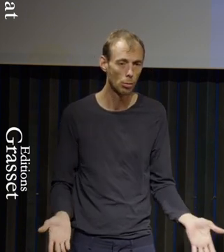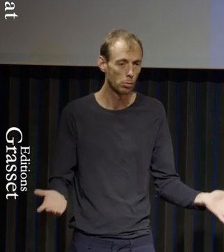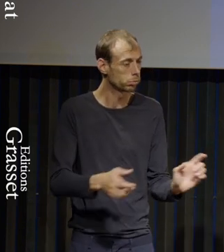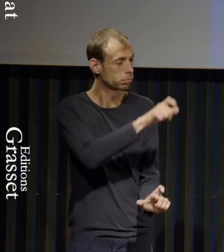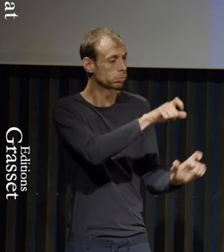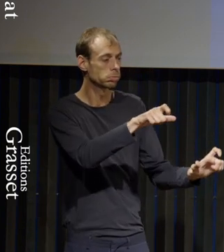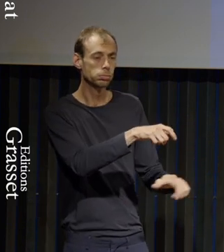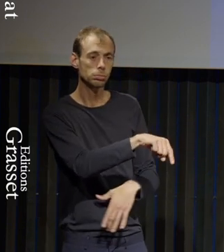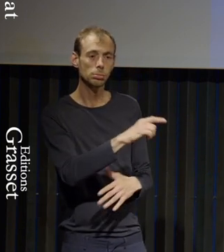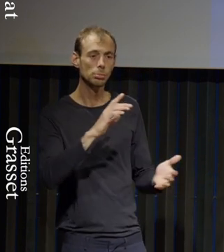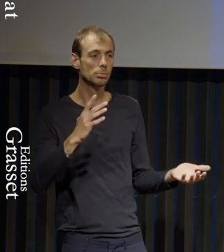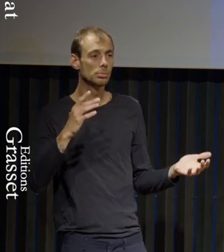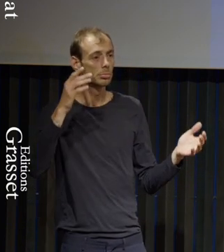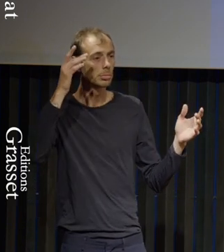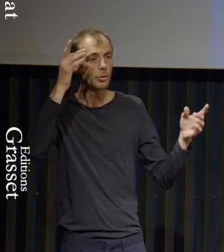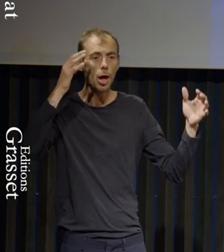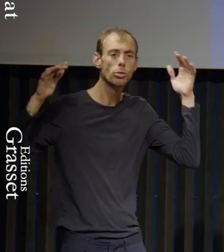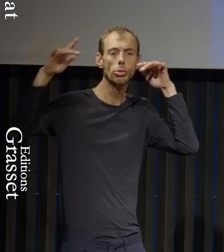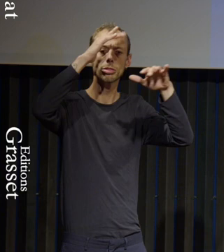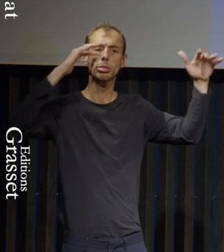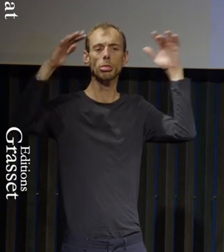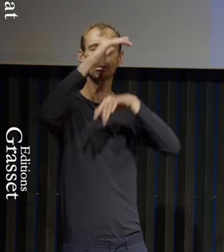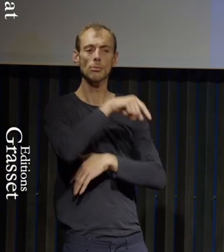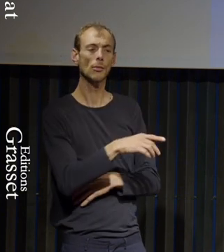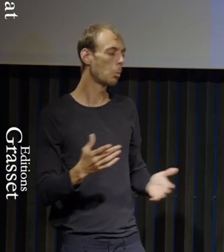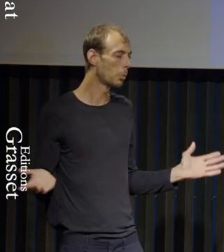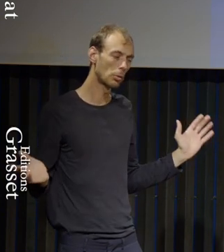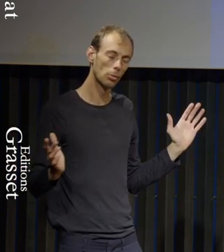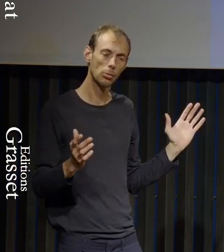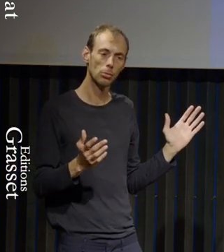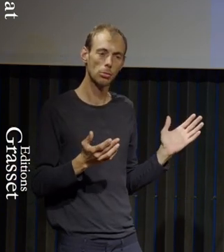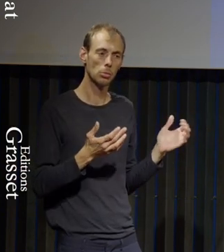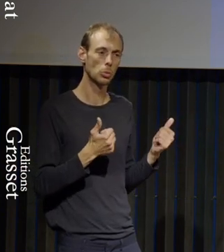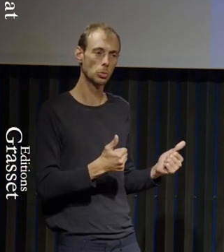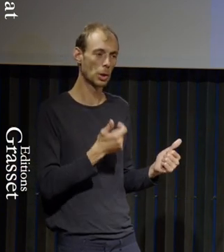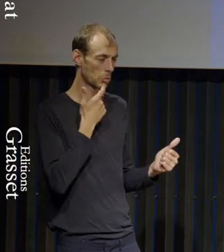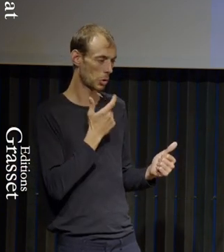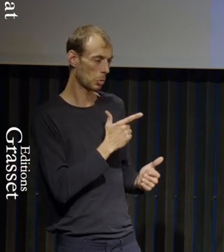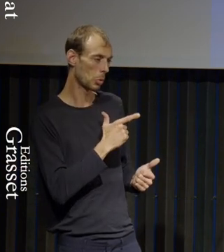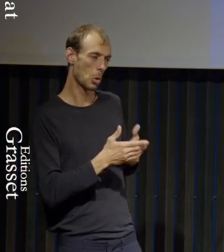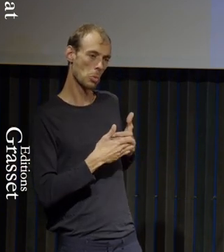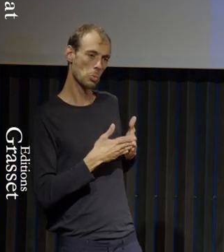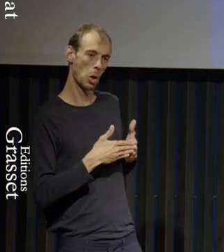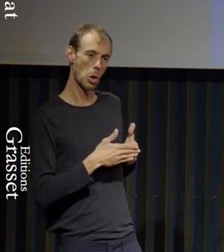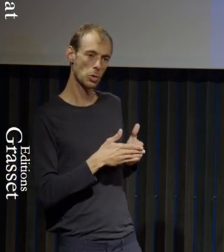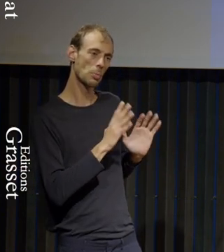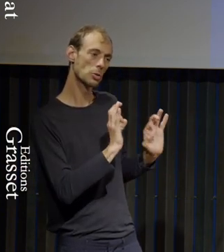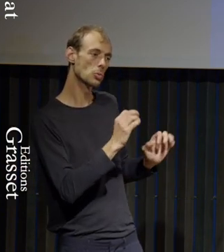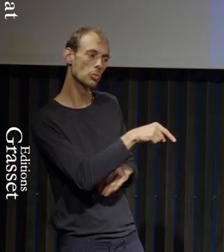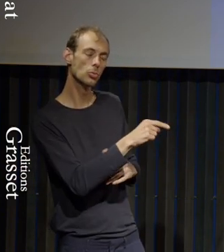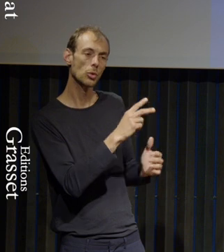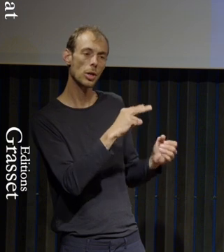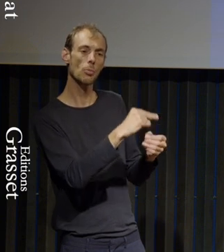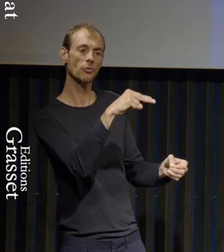celui qui délire n'est finalement que notre semblable voyant l'univers